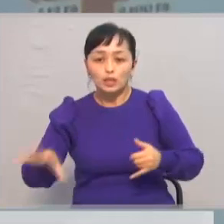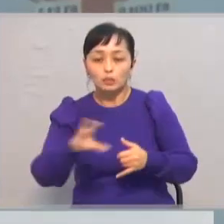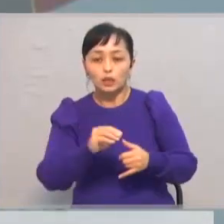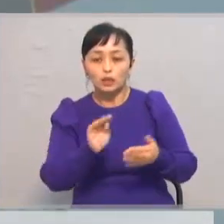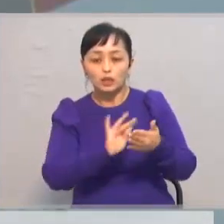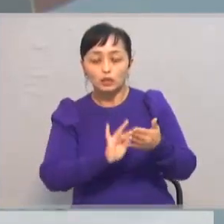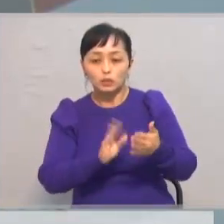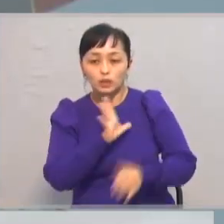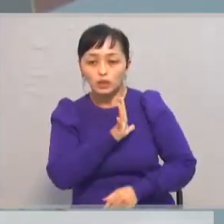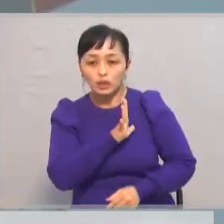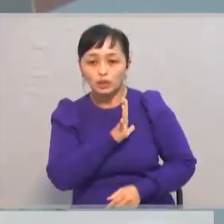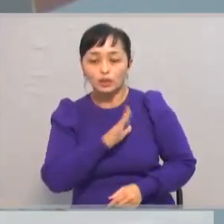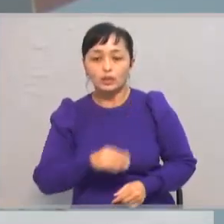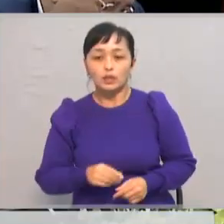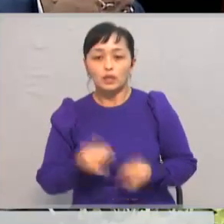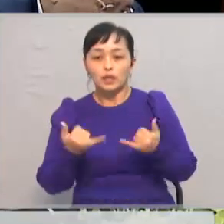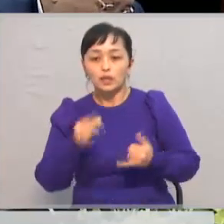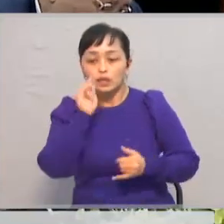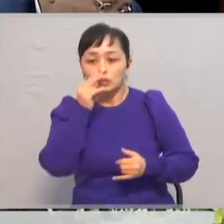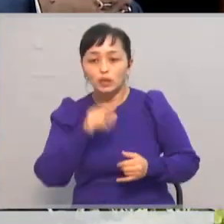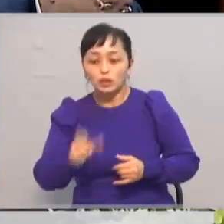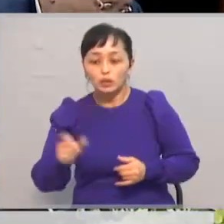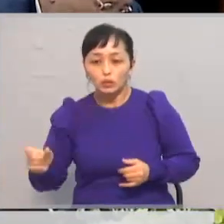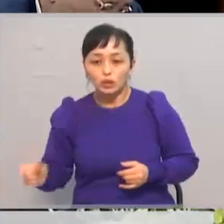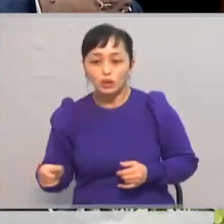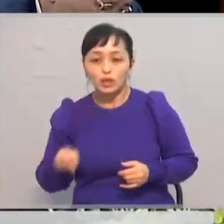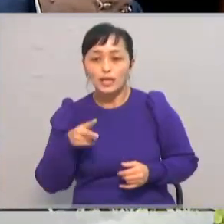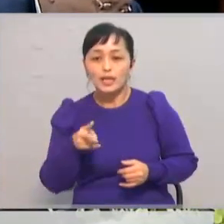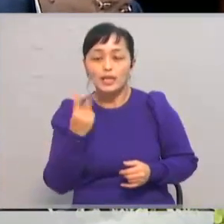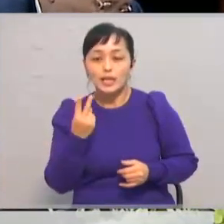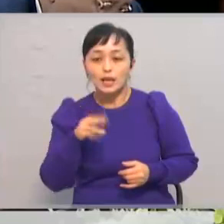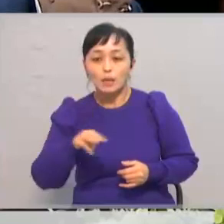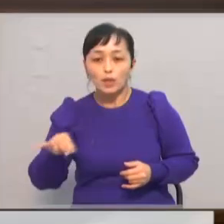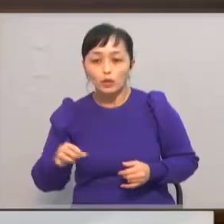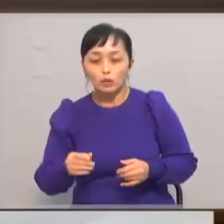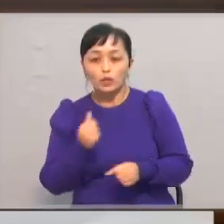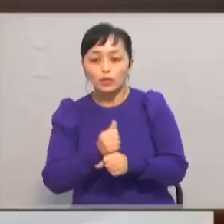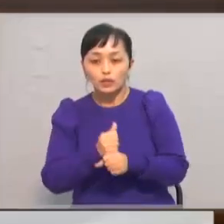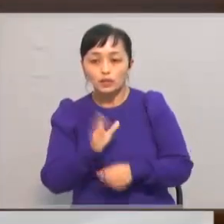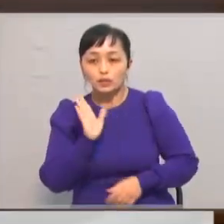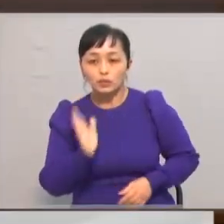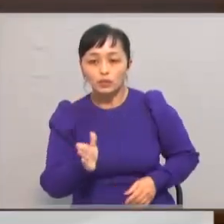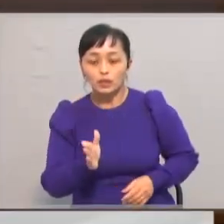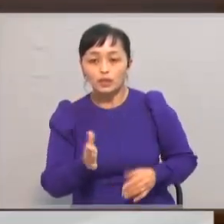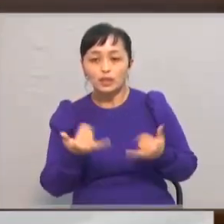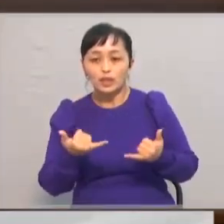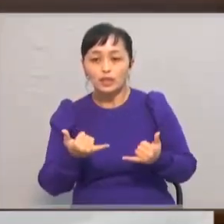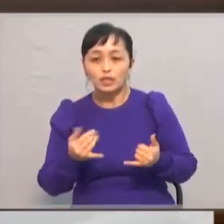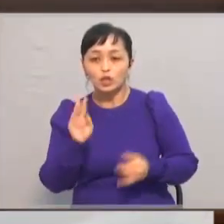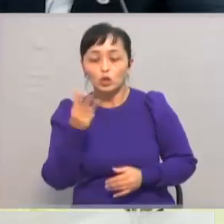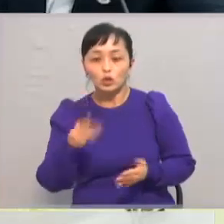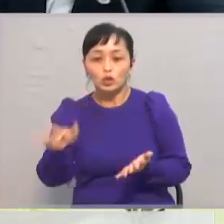жоспар жобасы 2035 жылы Шымкент қаласының тұрғындары 2 миллионға жетеді деген есеппен жасалған. Жалпы 3-ші мегаполистің бүгінгі